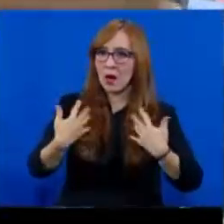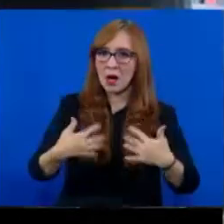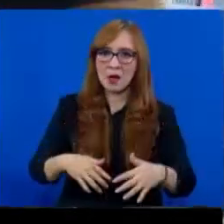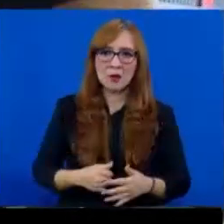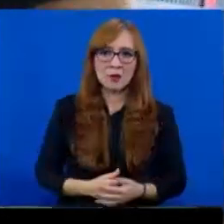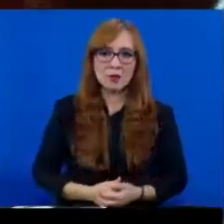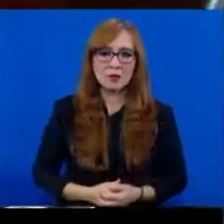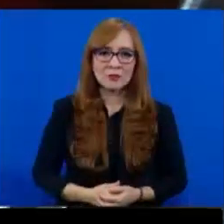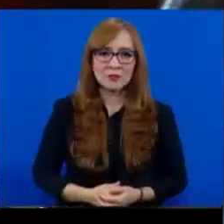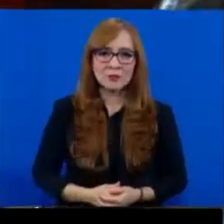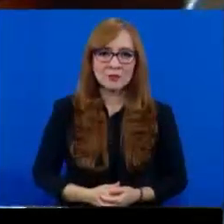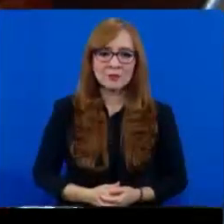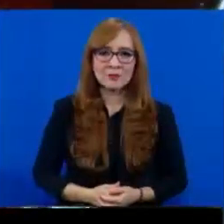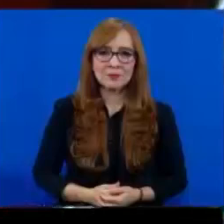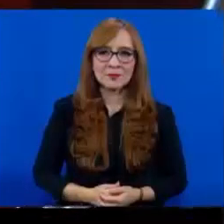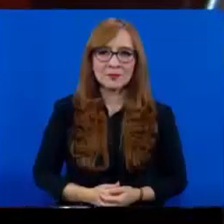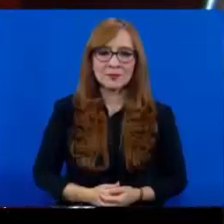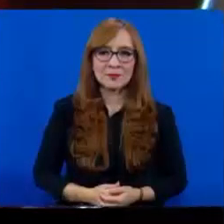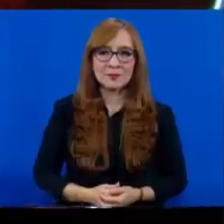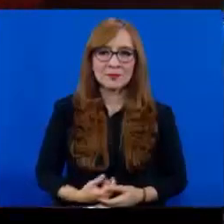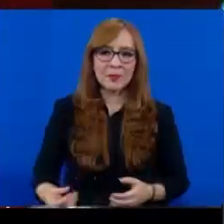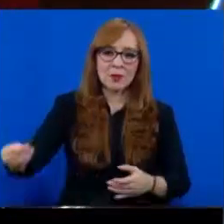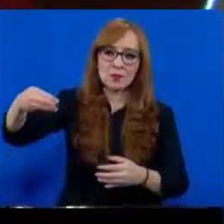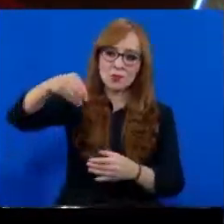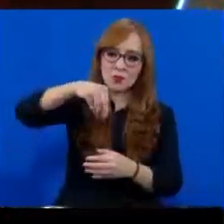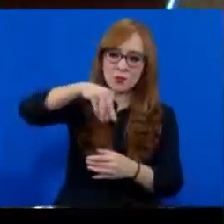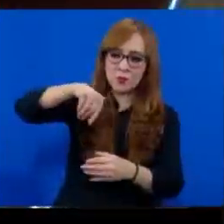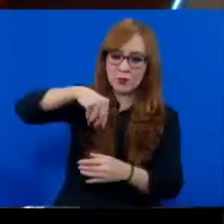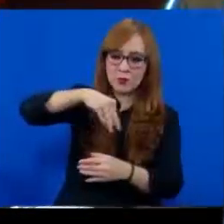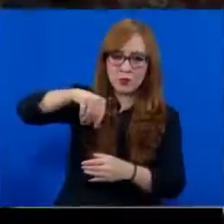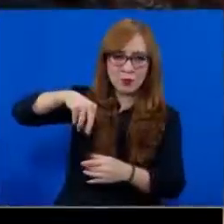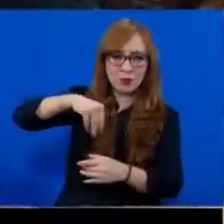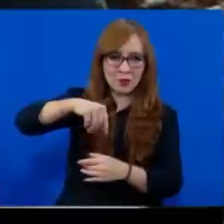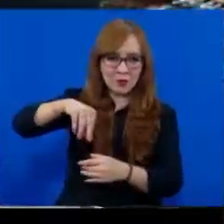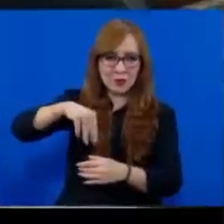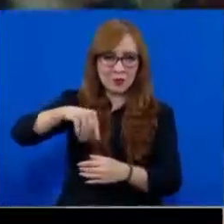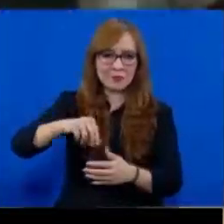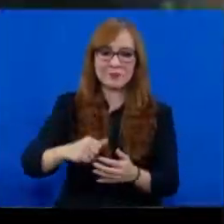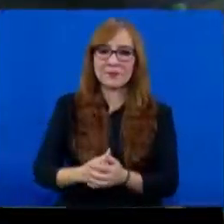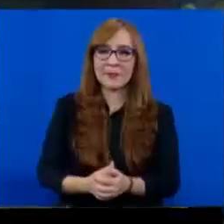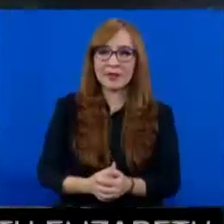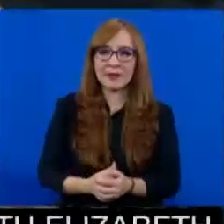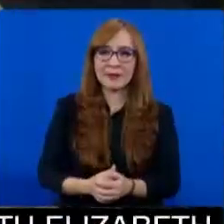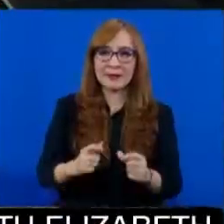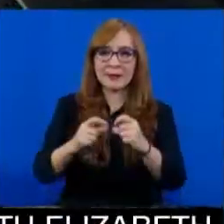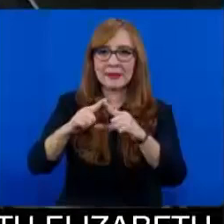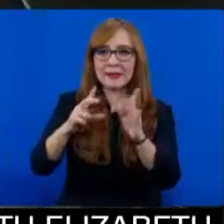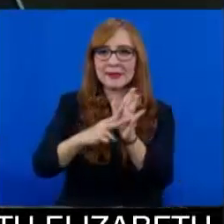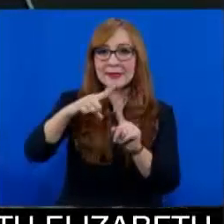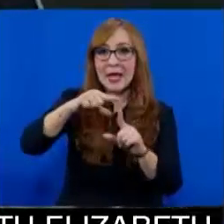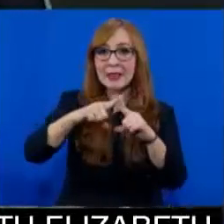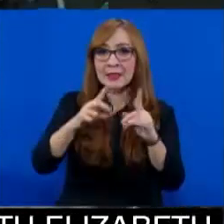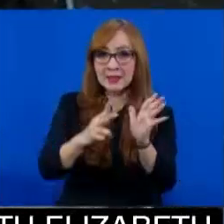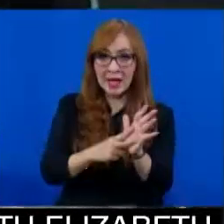Mantap. Masukkan bumbu halus dan juga santan untuk kuah soto Betawi. Santan tidak hanya membuat kuah soto menjadi lebih